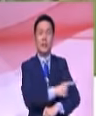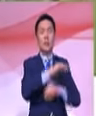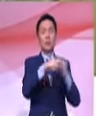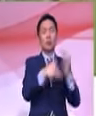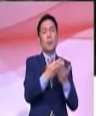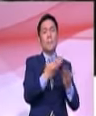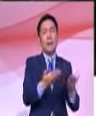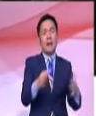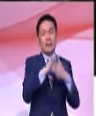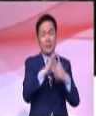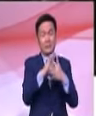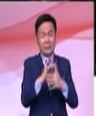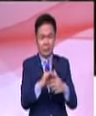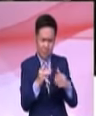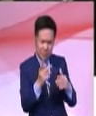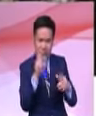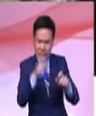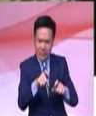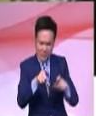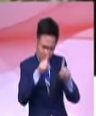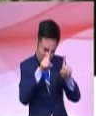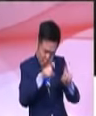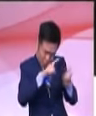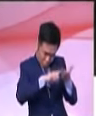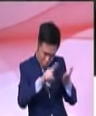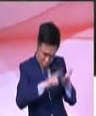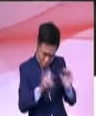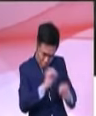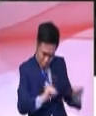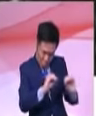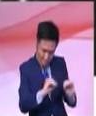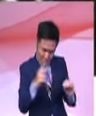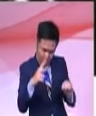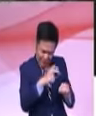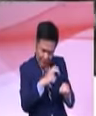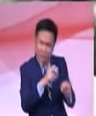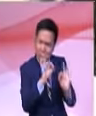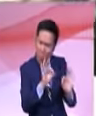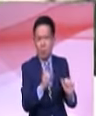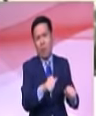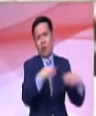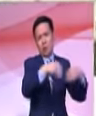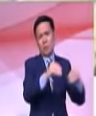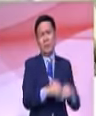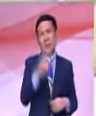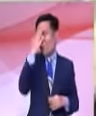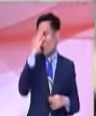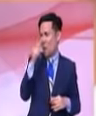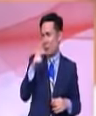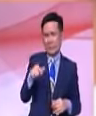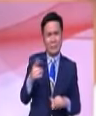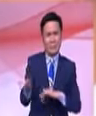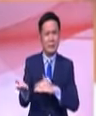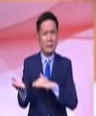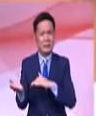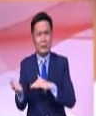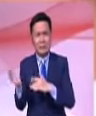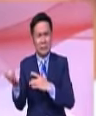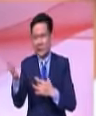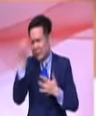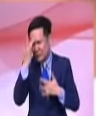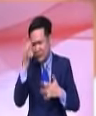akan dijual setelah didapati bebas virus ASF. Penternakan babi yang disyaki menjadi punca jangkitan ASF akan dikarantin